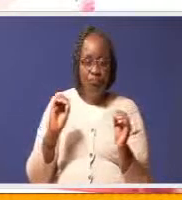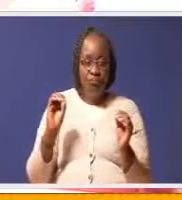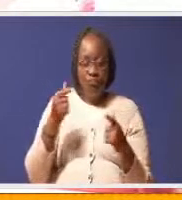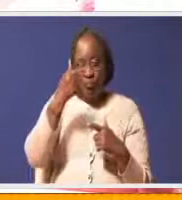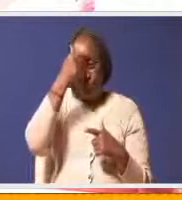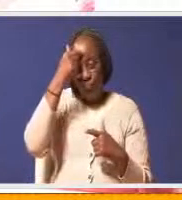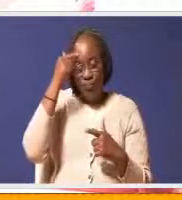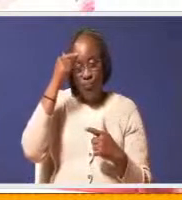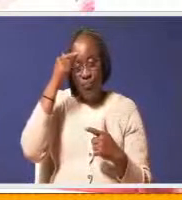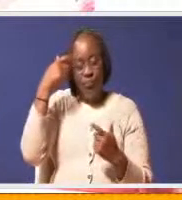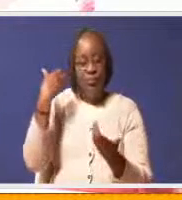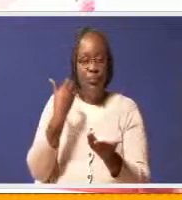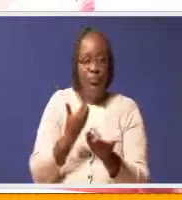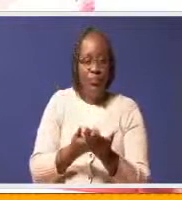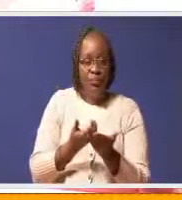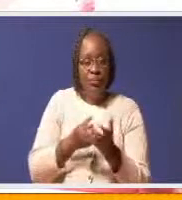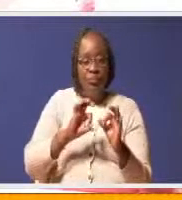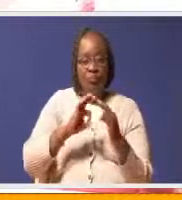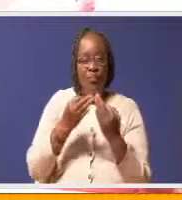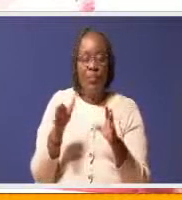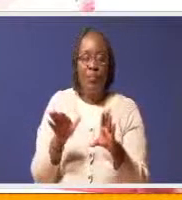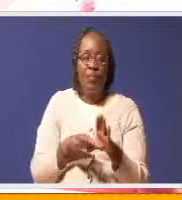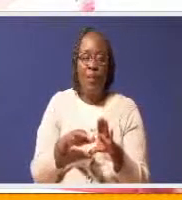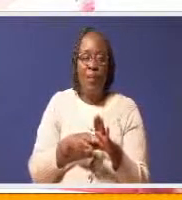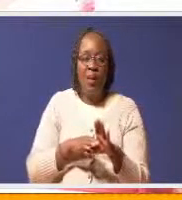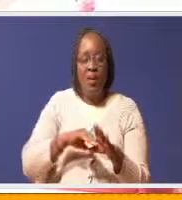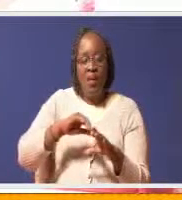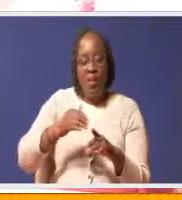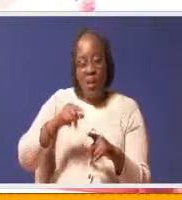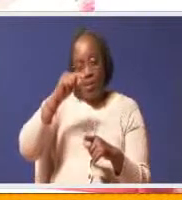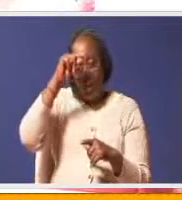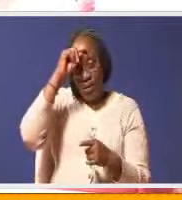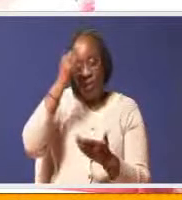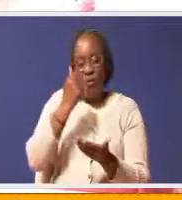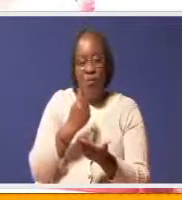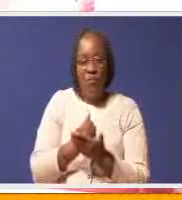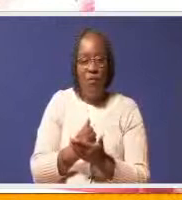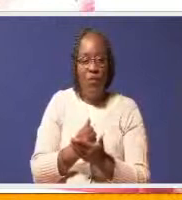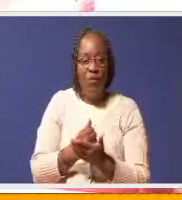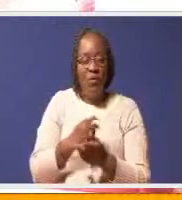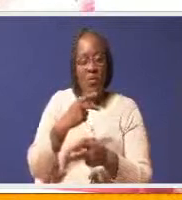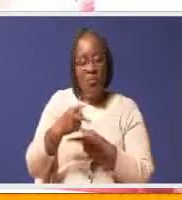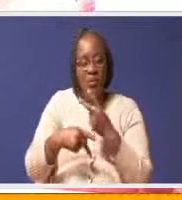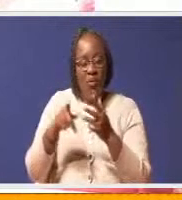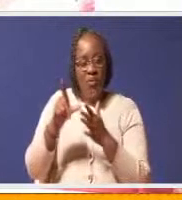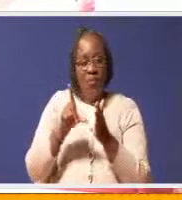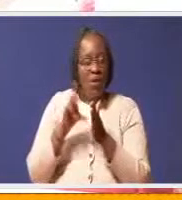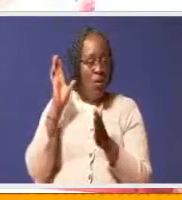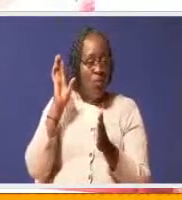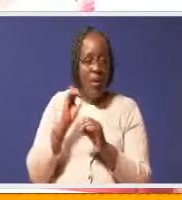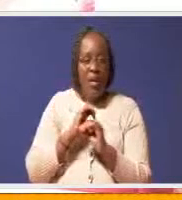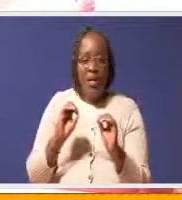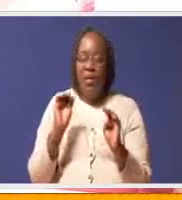nawe kuiruwa na kuandika Ntumiiri Ya Mwangaza obishinishi ya county na ate kudinga teira mitaratara ya wadho Kawira na